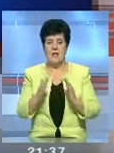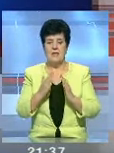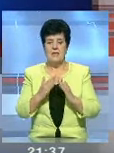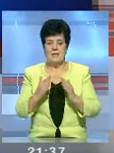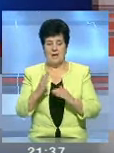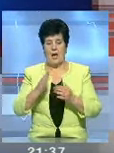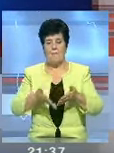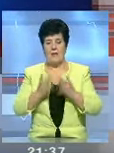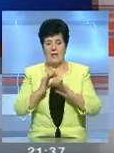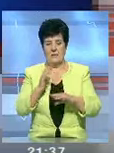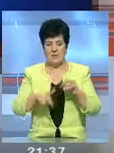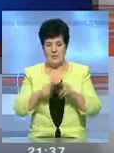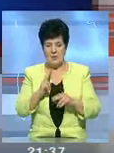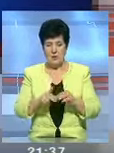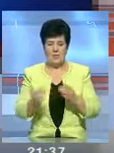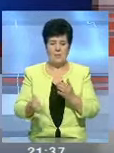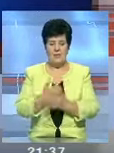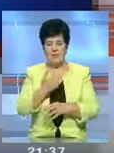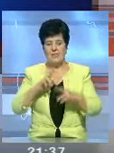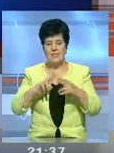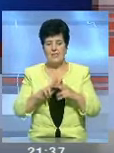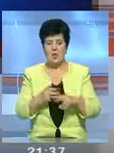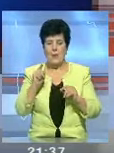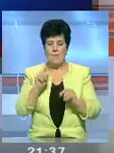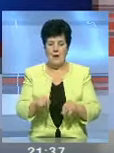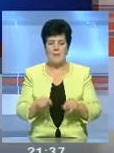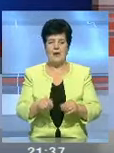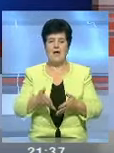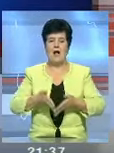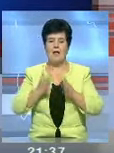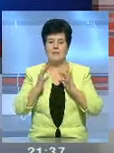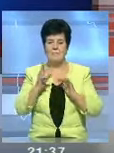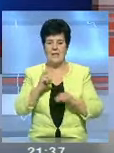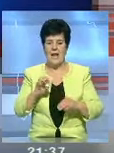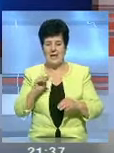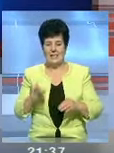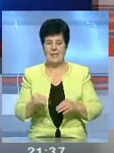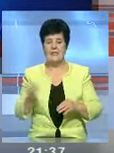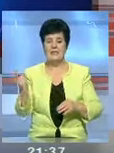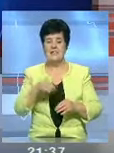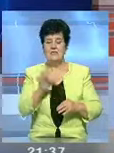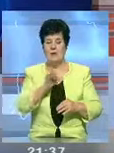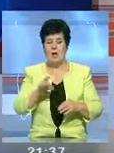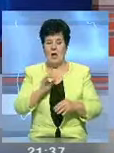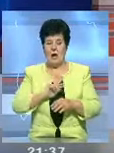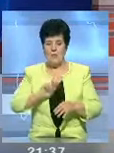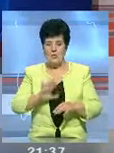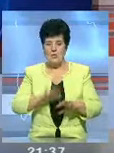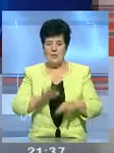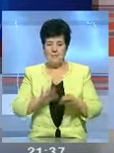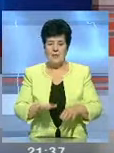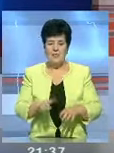комбинат, по новой технологии, прямо на комбинате, это 1000 рабочих мест, на комбинате построить квартиры и только